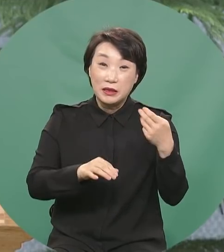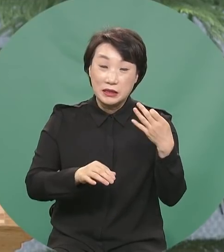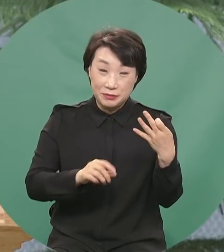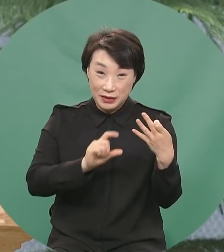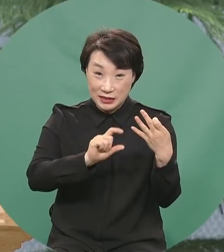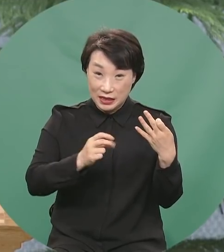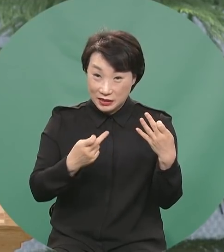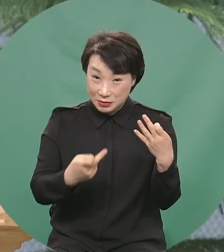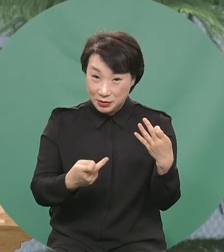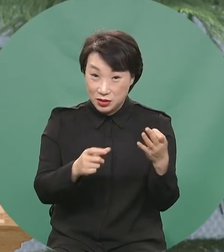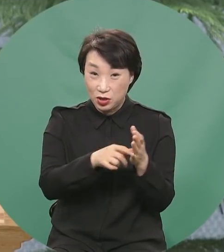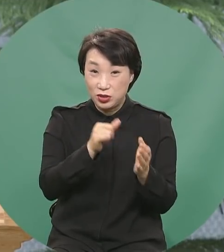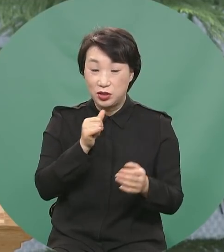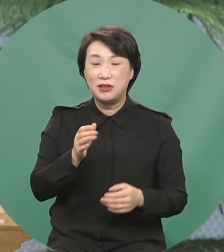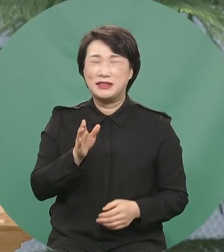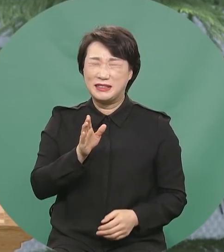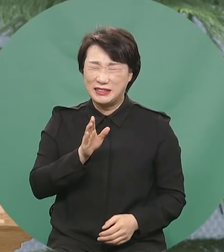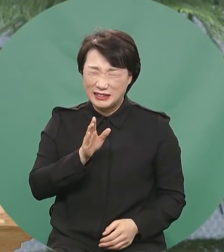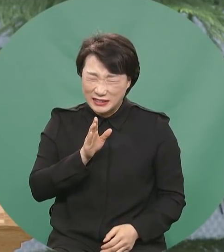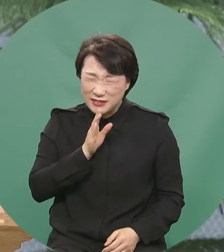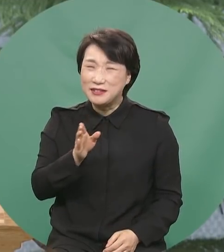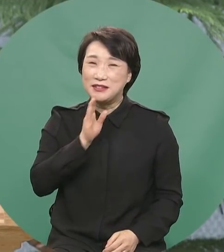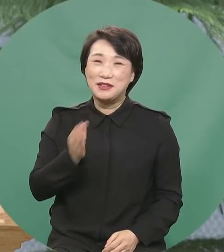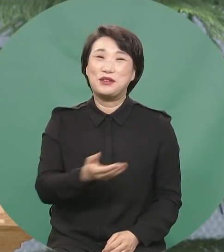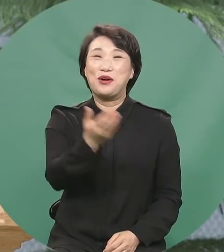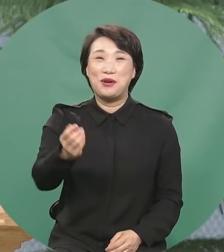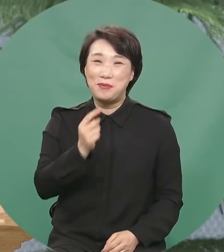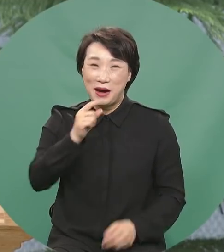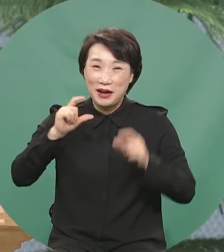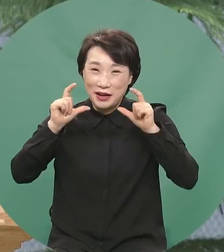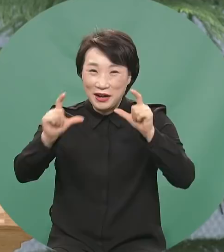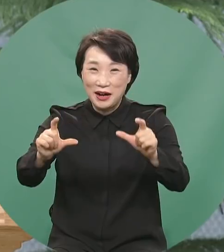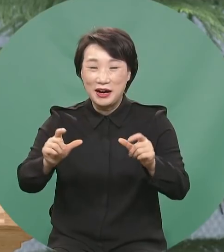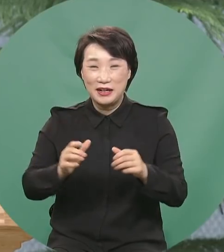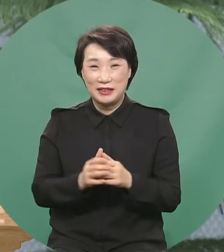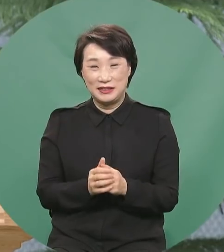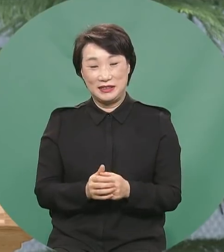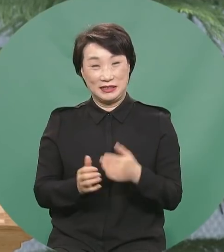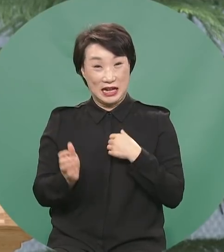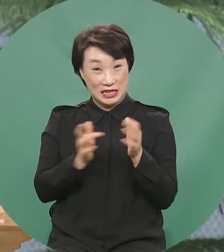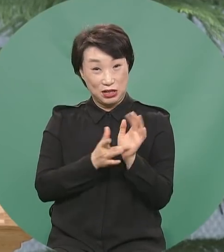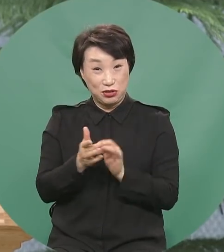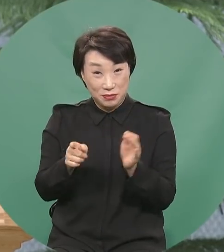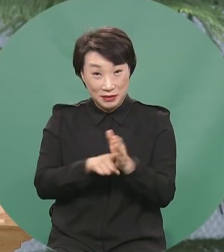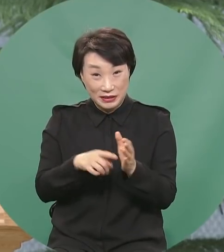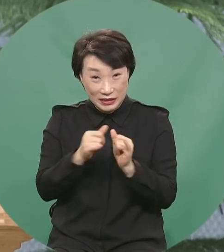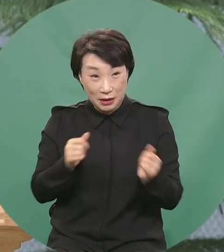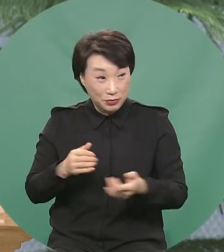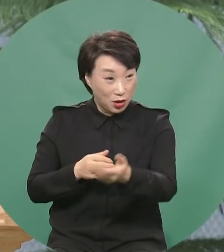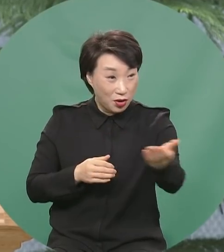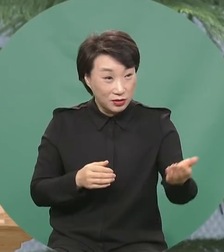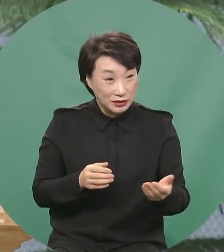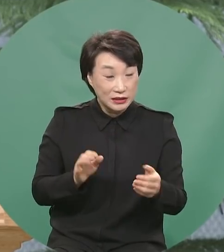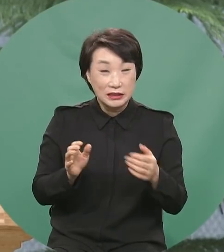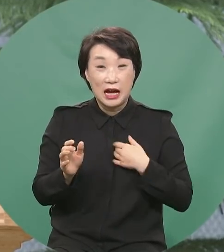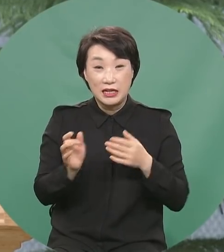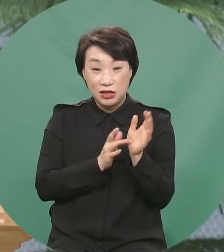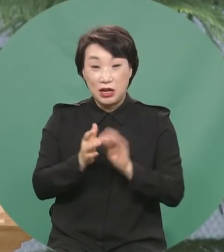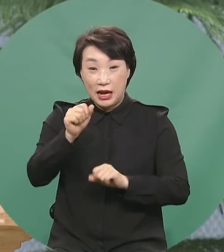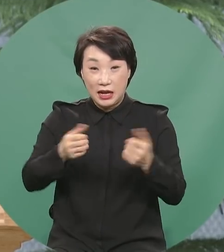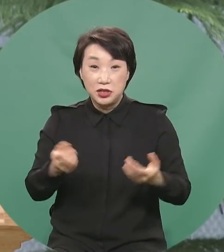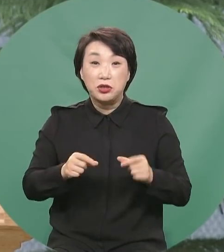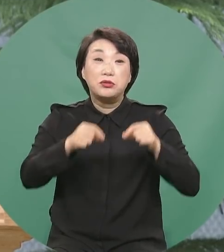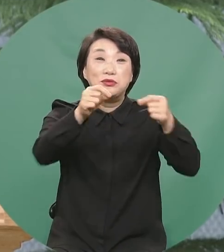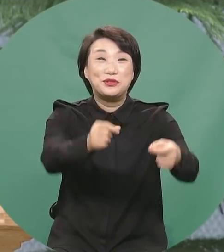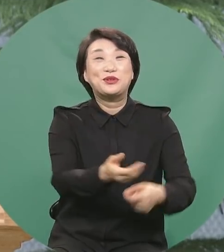12절에 내가 진실로 진실로 너희에게 이르노니 나를 믿는 자는 나의 하는 일을 저도 할